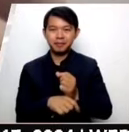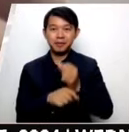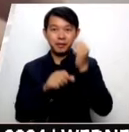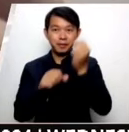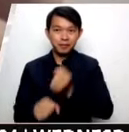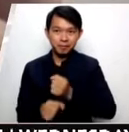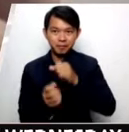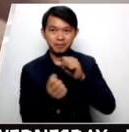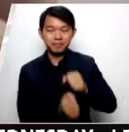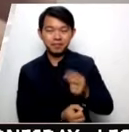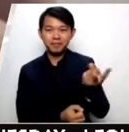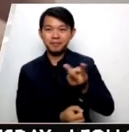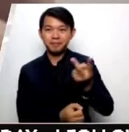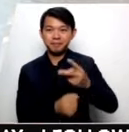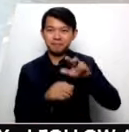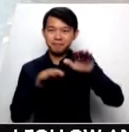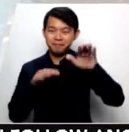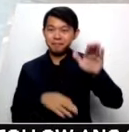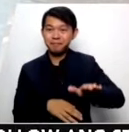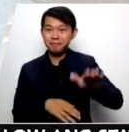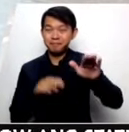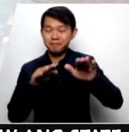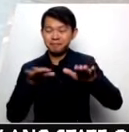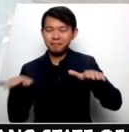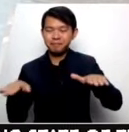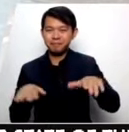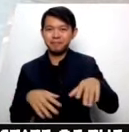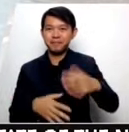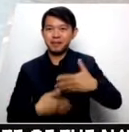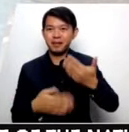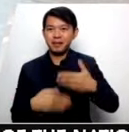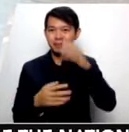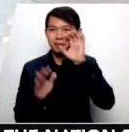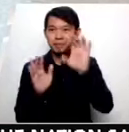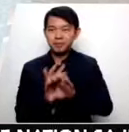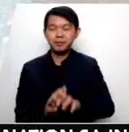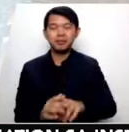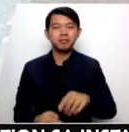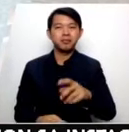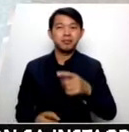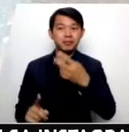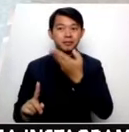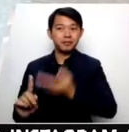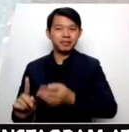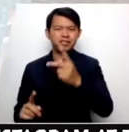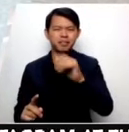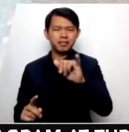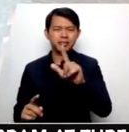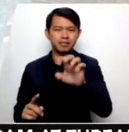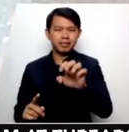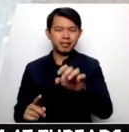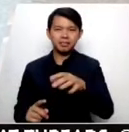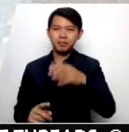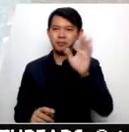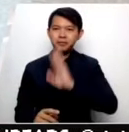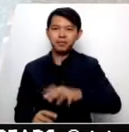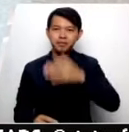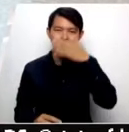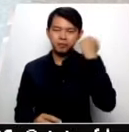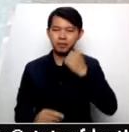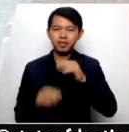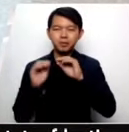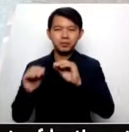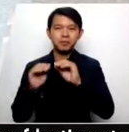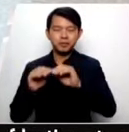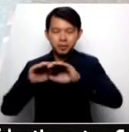dalawang bata sa larawan Hindi raw makakalimutan ni Kyle na tinuruan siyang lumangoy at nilibre pa sa Kayak boat